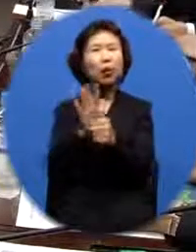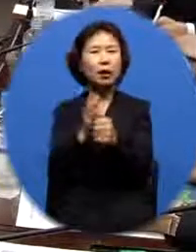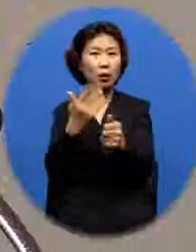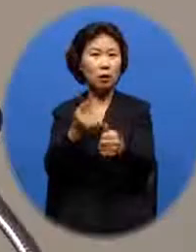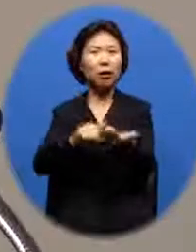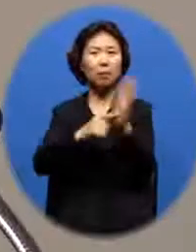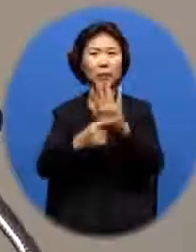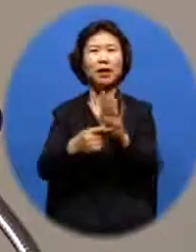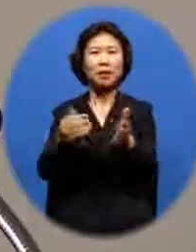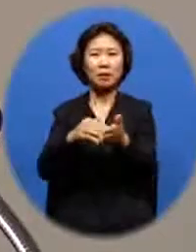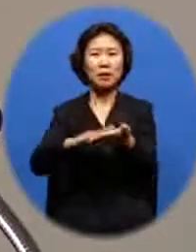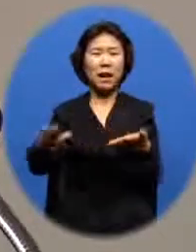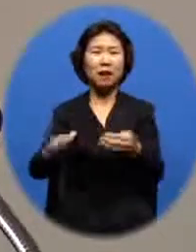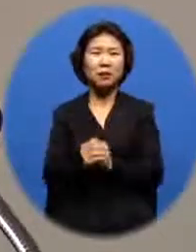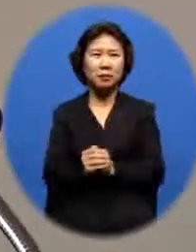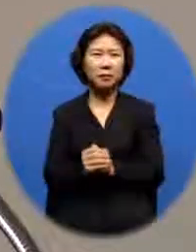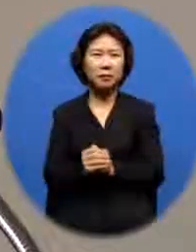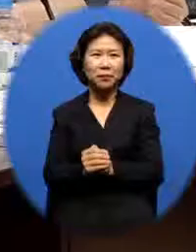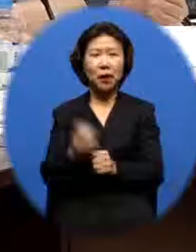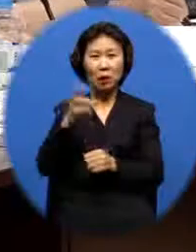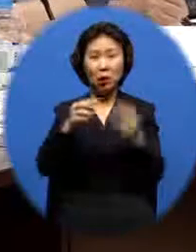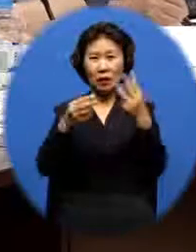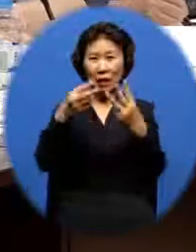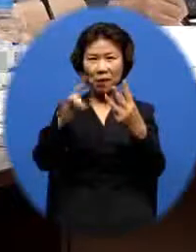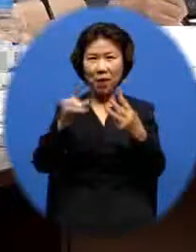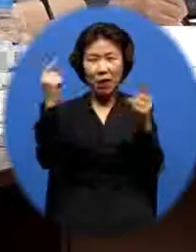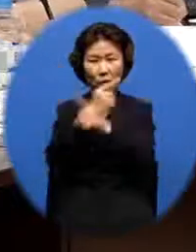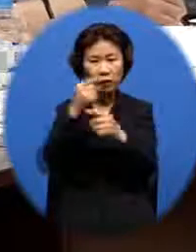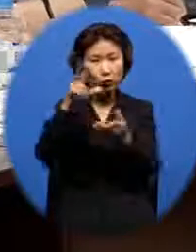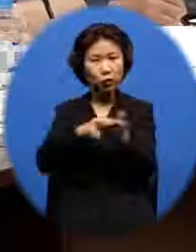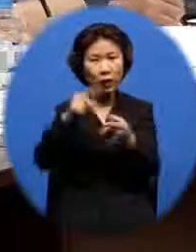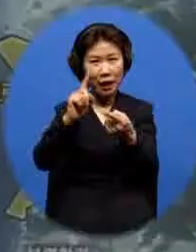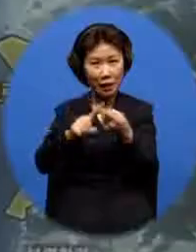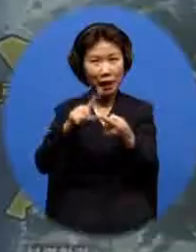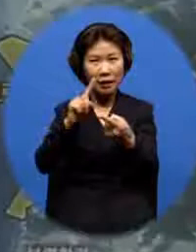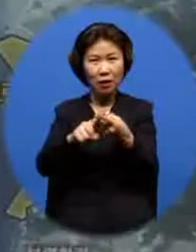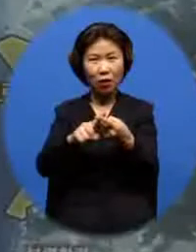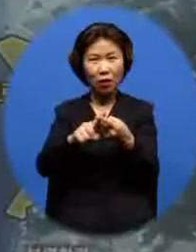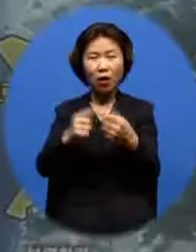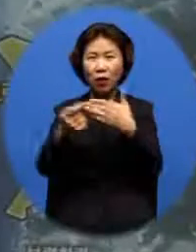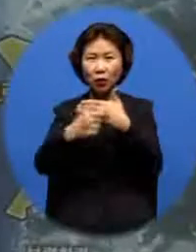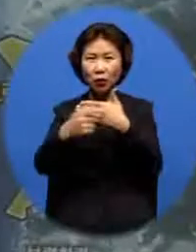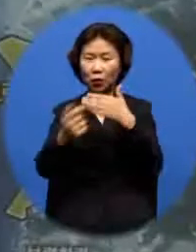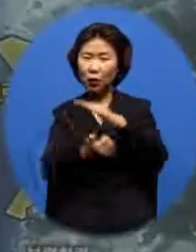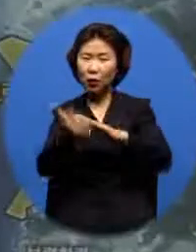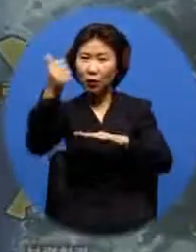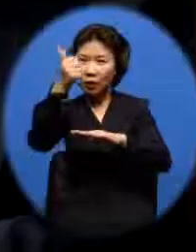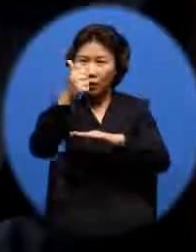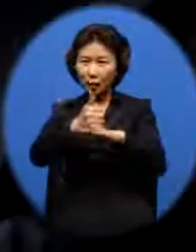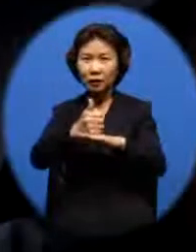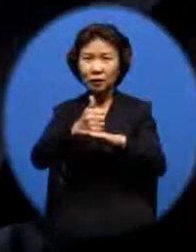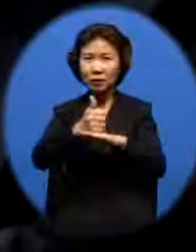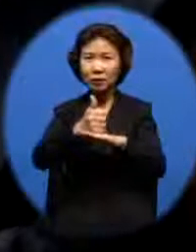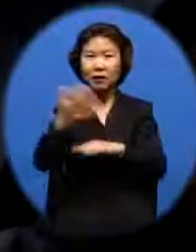삼농혁신과 행정혁신, 자치분권혁신 등을 소개하며 올해는 3대 혁신과제가 가시적인 성과를 거둘 수 있도록 하겠다는